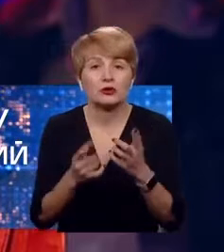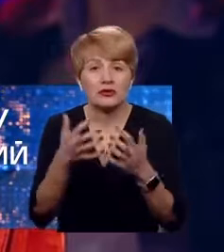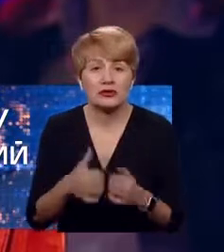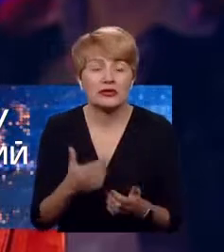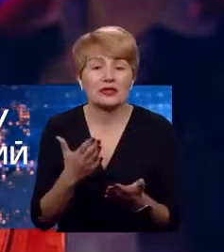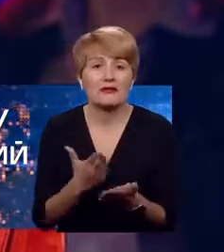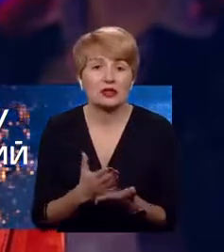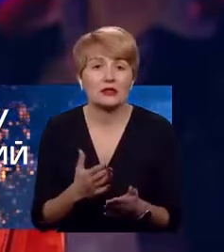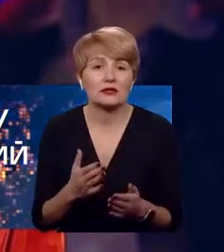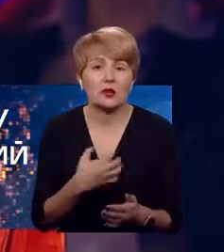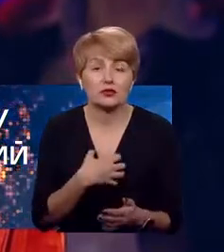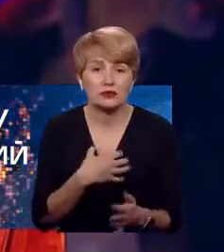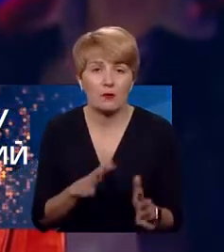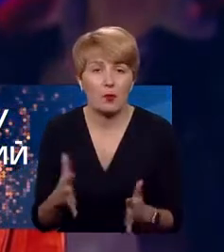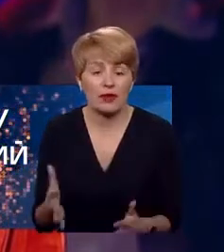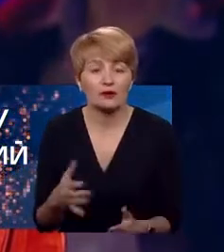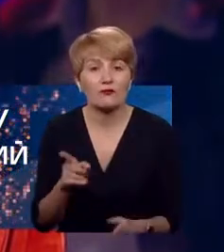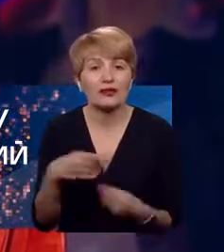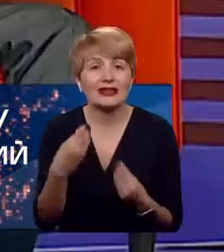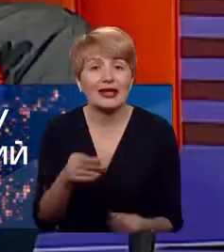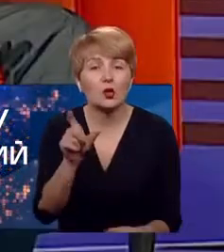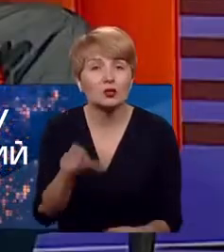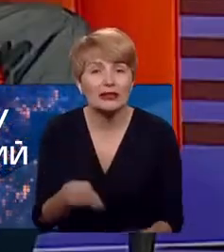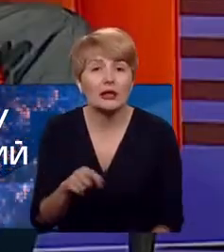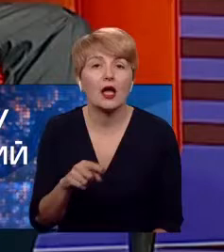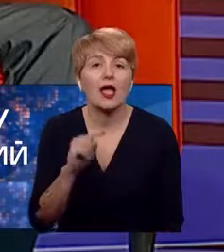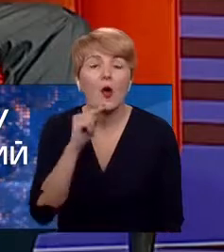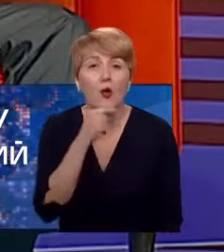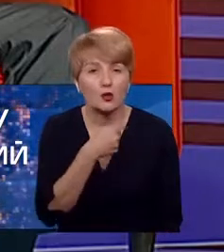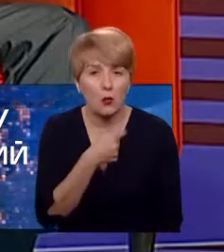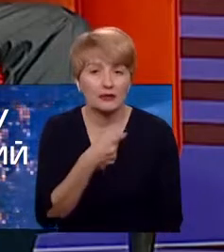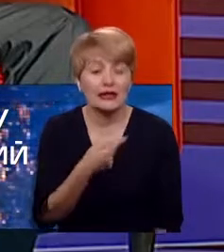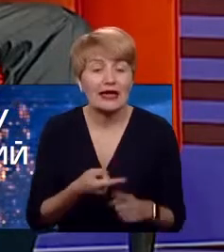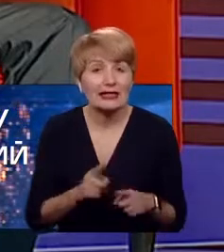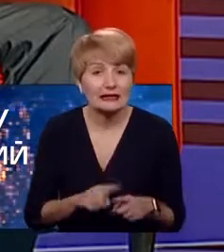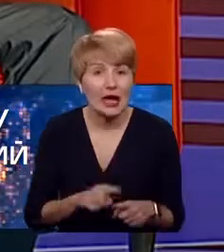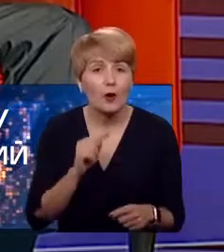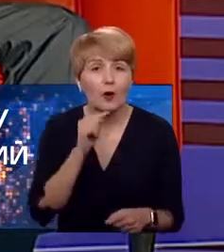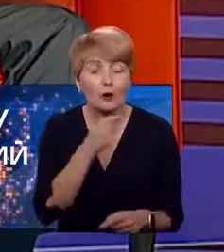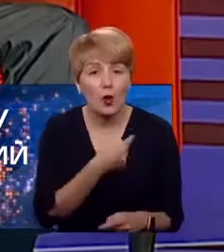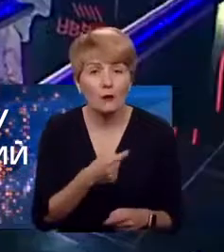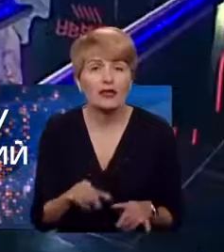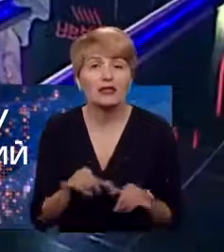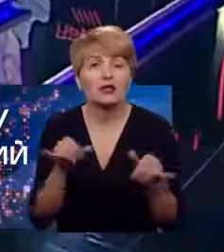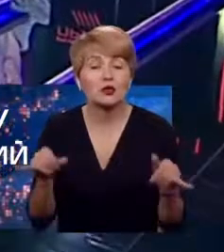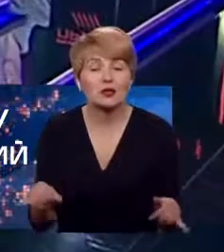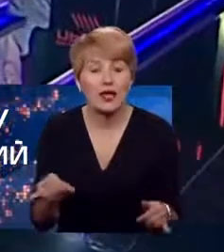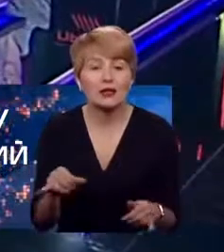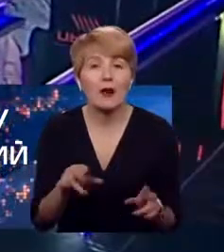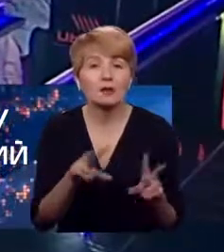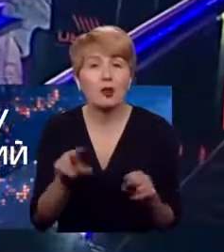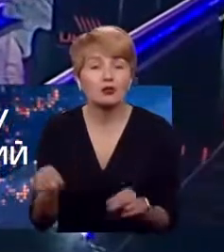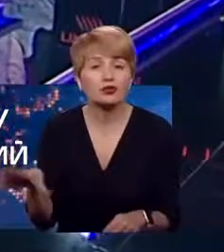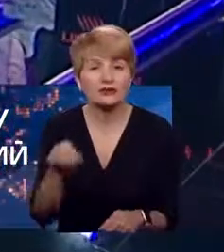моментом? Тому що вона дає людині можливість економити. Ця економія призводить для зростання благополуччя всієї